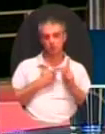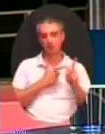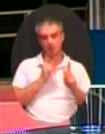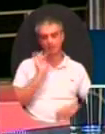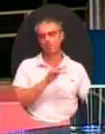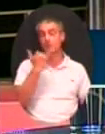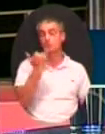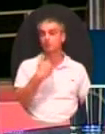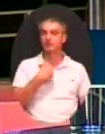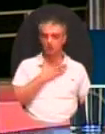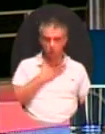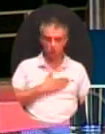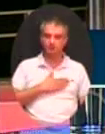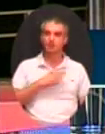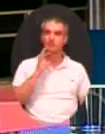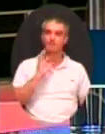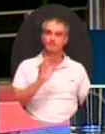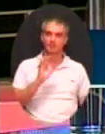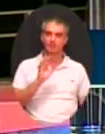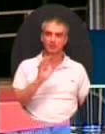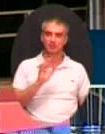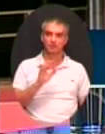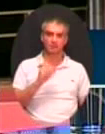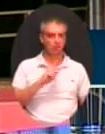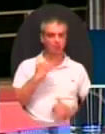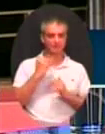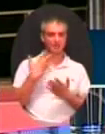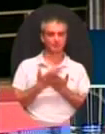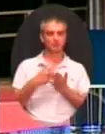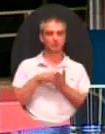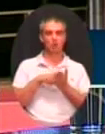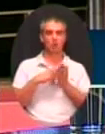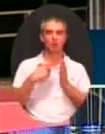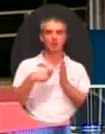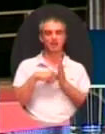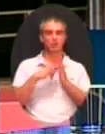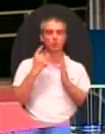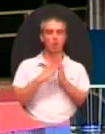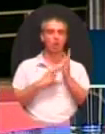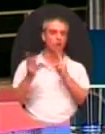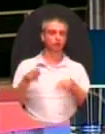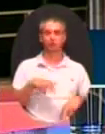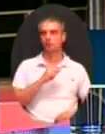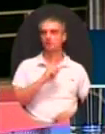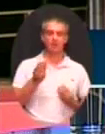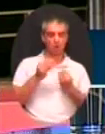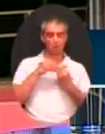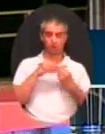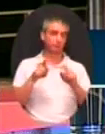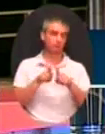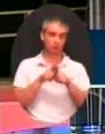הזמן, ואנחנו רוצים באמת, זה אולי ההזדמנות. לא ראיתי שהבאתם הצעת חוק לתיקון חוק השבות, ולהוסיף שם,